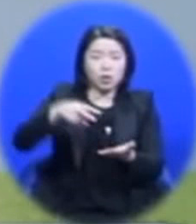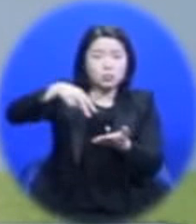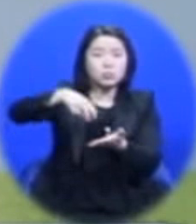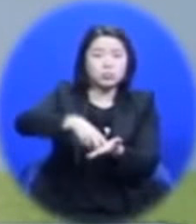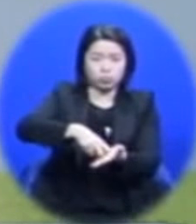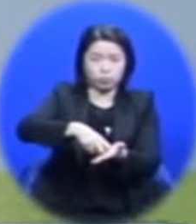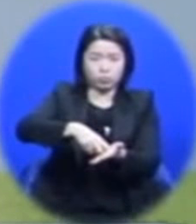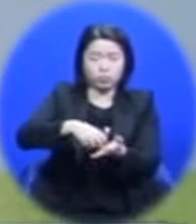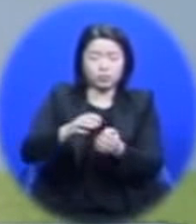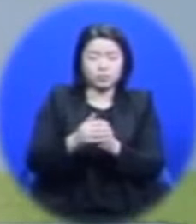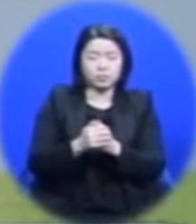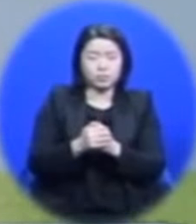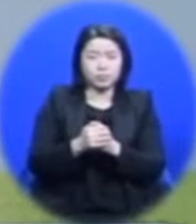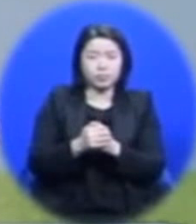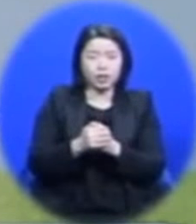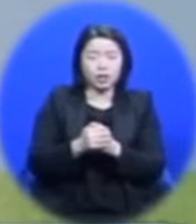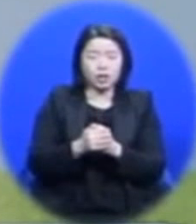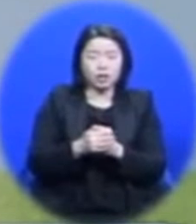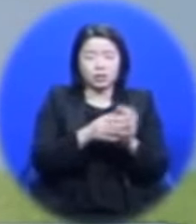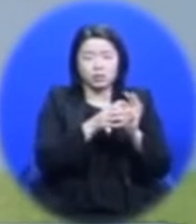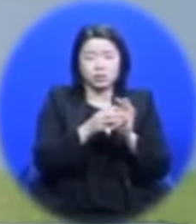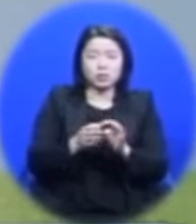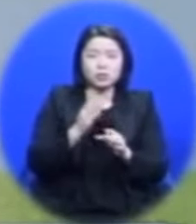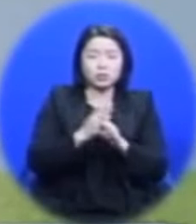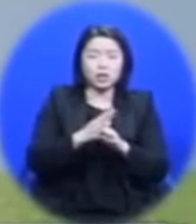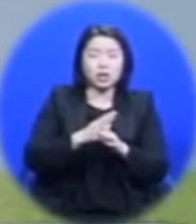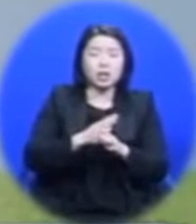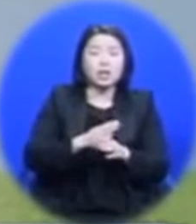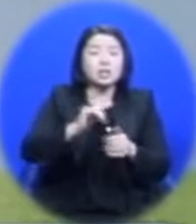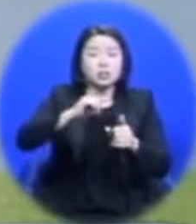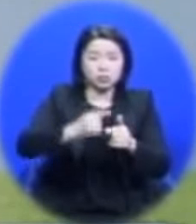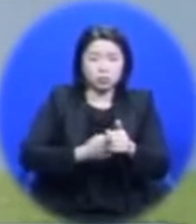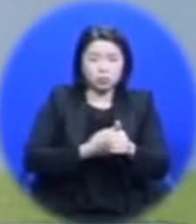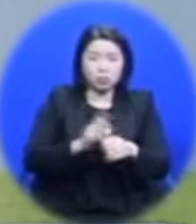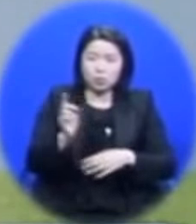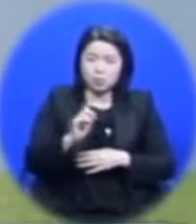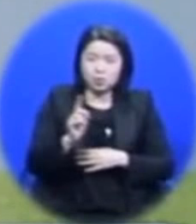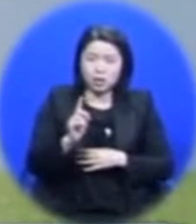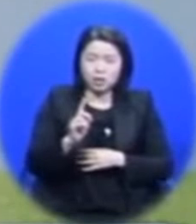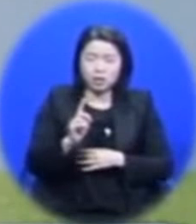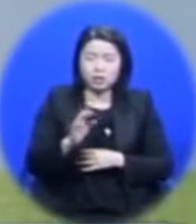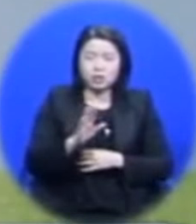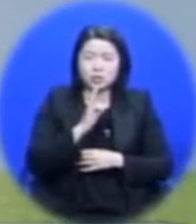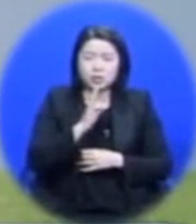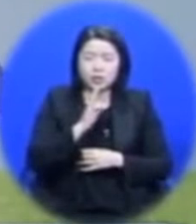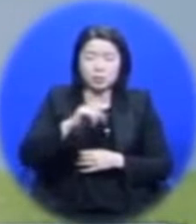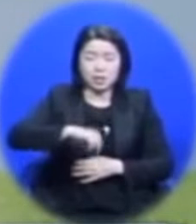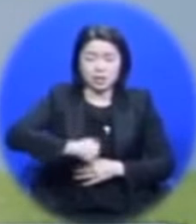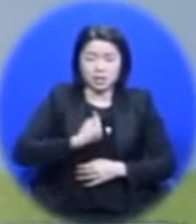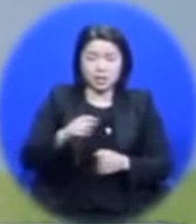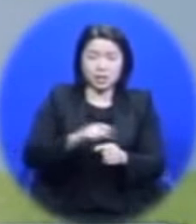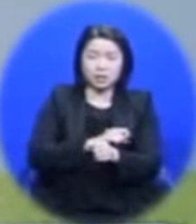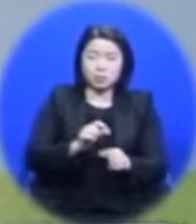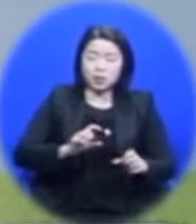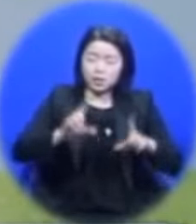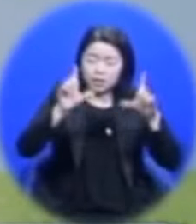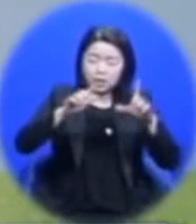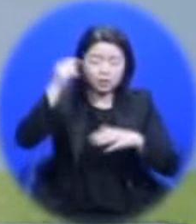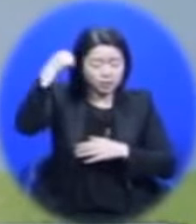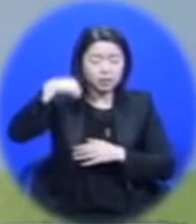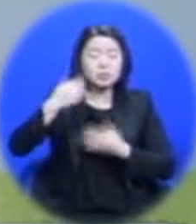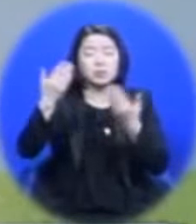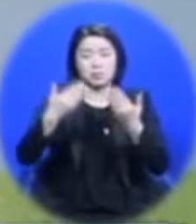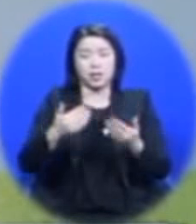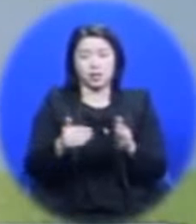꿇어요. 그러면서 베키는 스스로 뭔가 참 자기에게 특별한 날이라는 느낌을